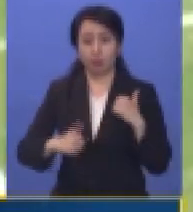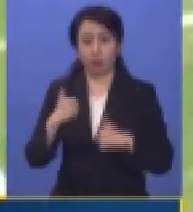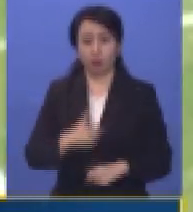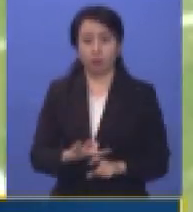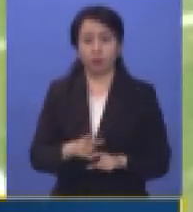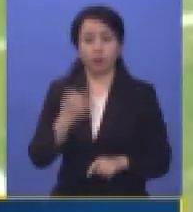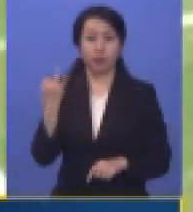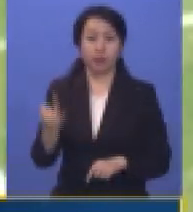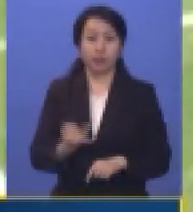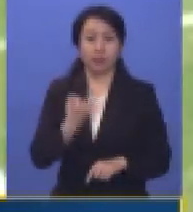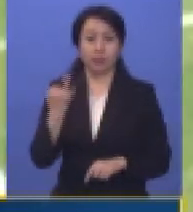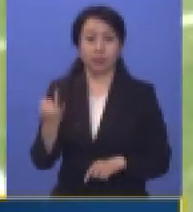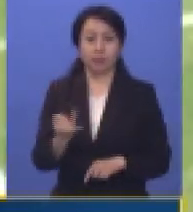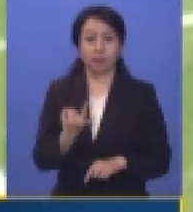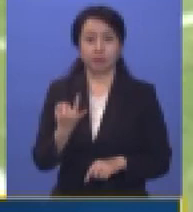Очень интересно.